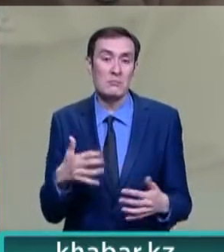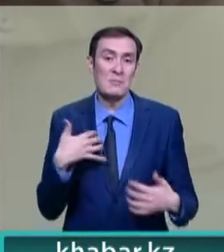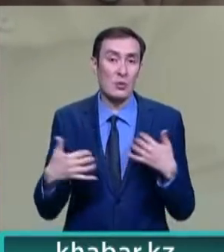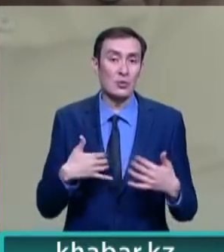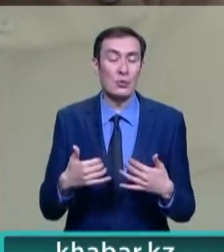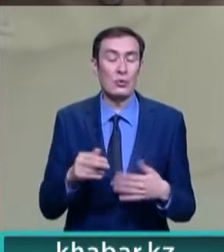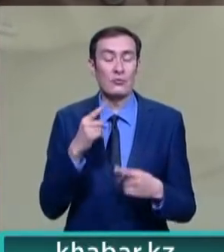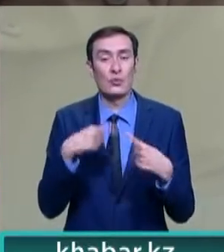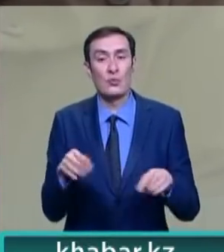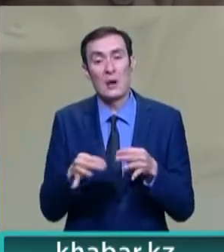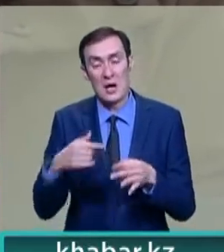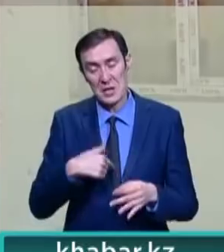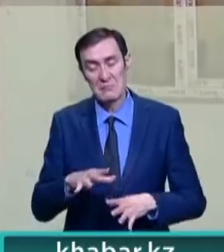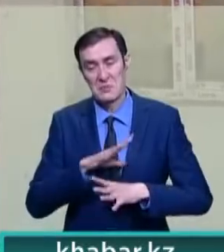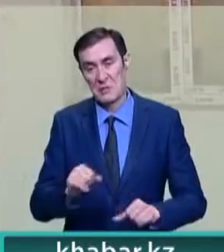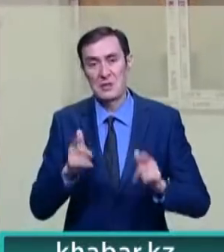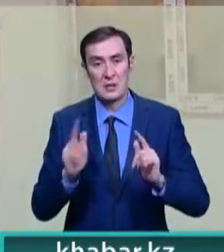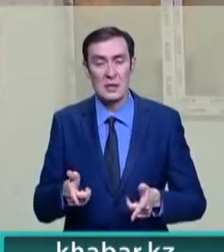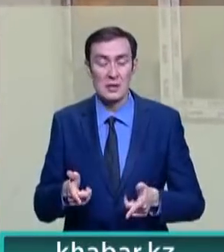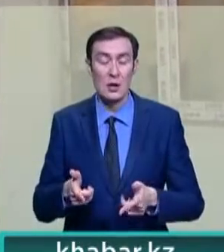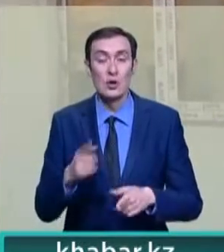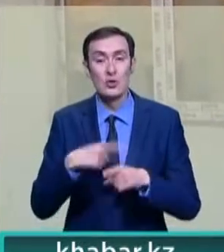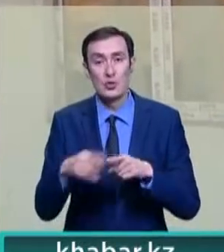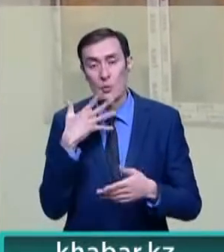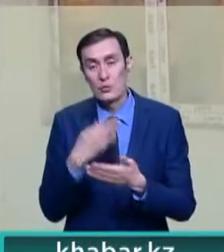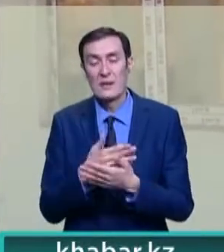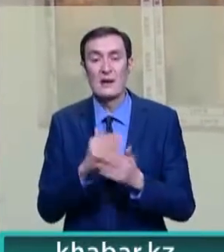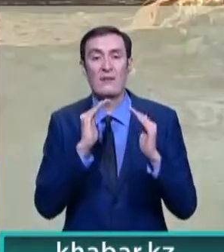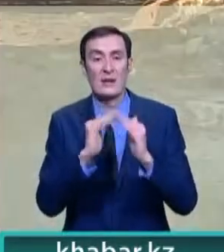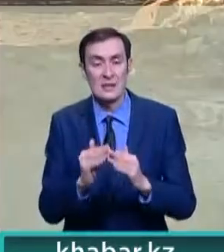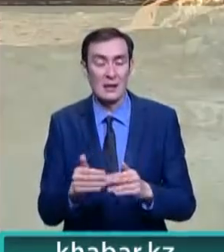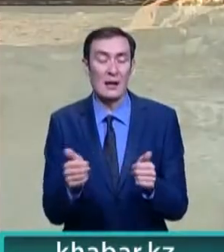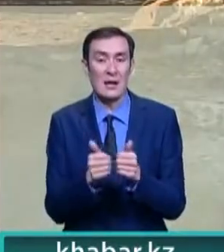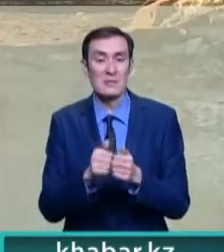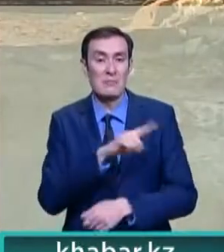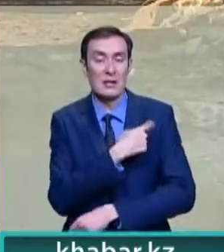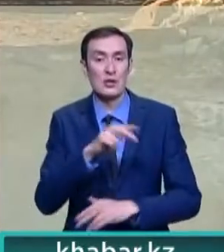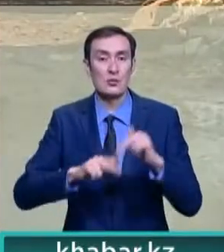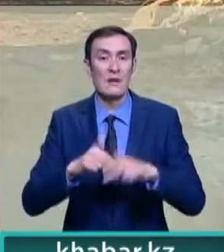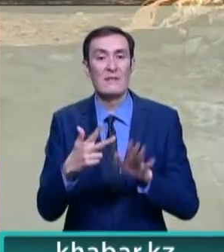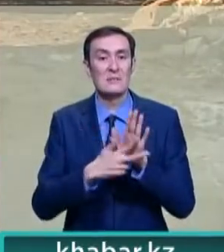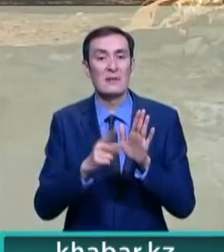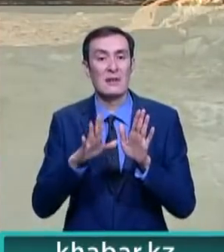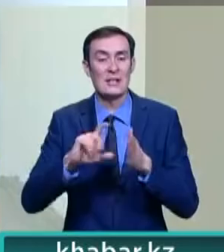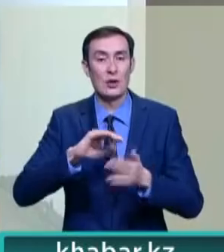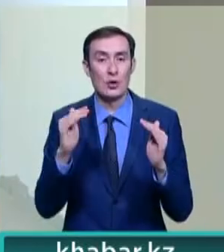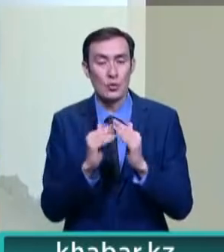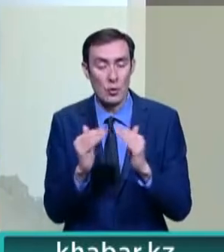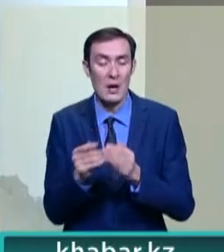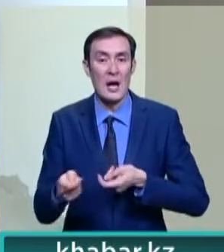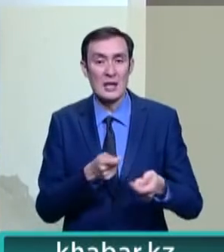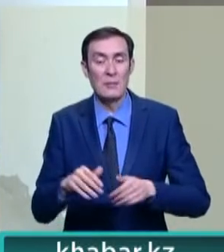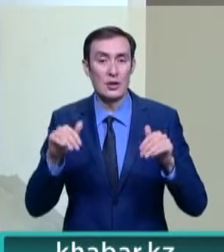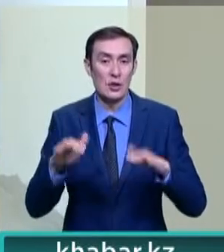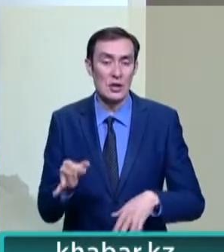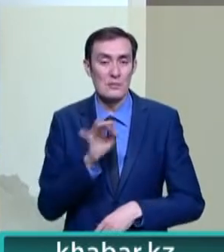работать в другом регионе, а я смело поехал. Вскоре у Ирназа появится своя квартира. Рядом с районной больницей строится 8-квартирный дом. В этом году местный акимат